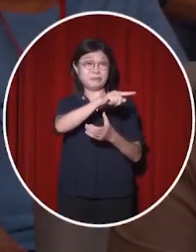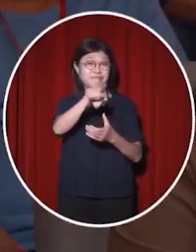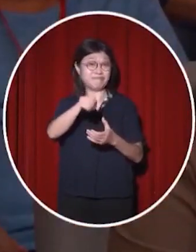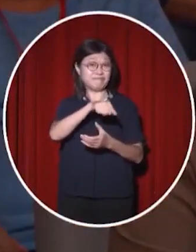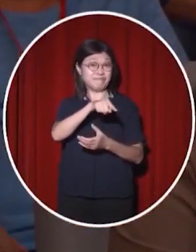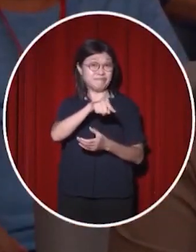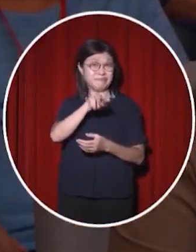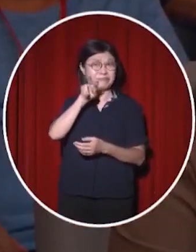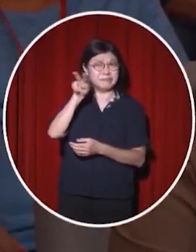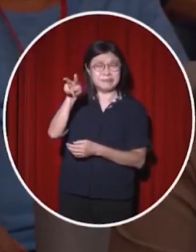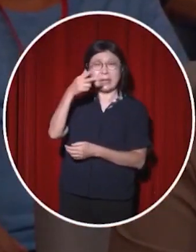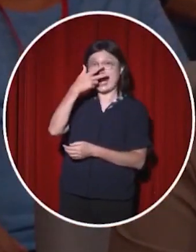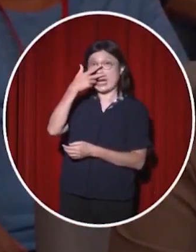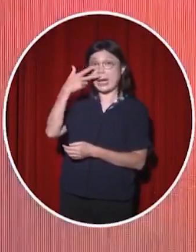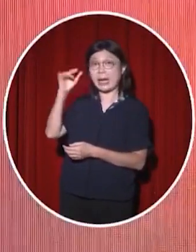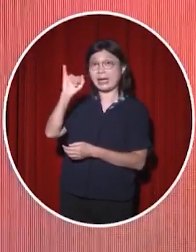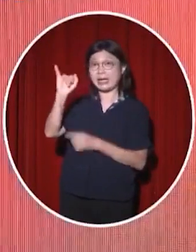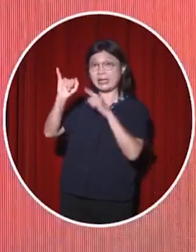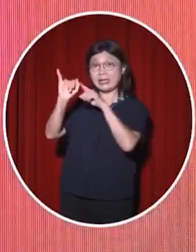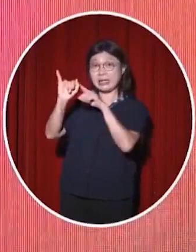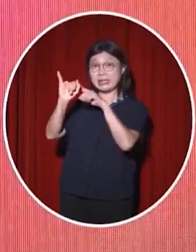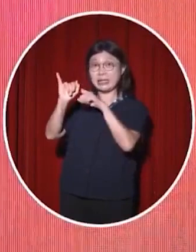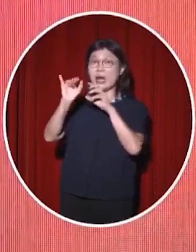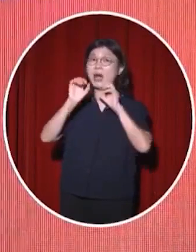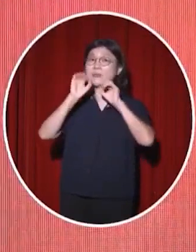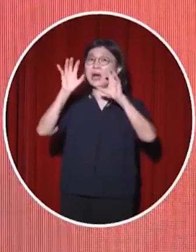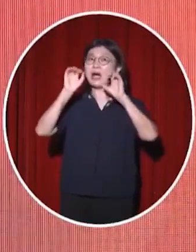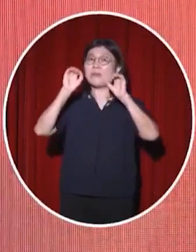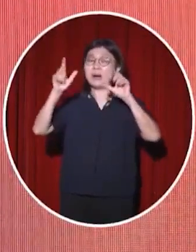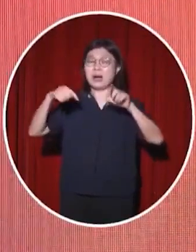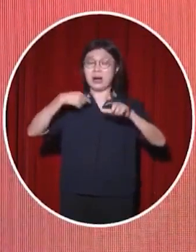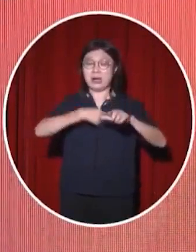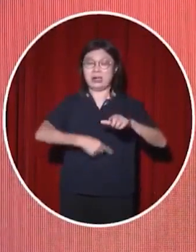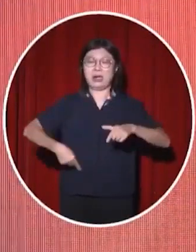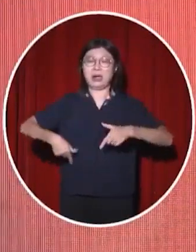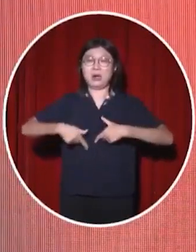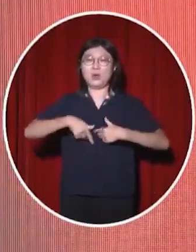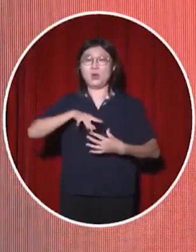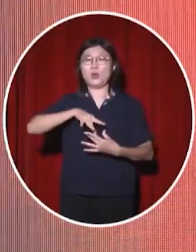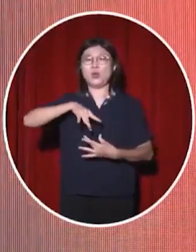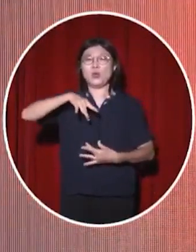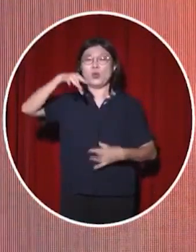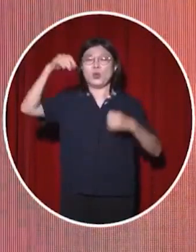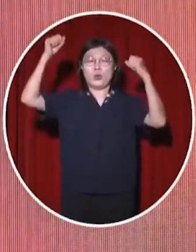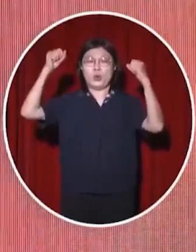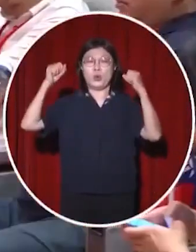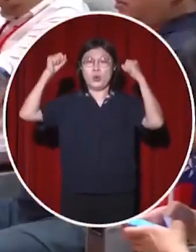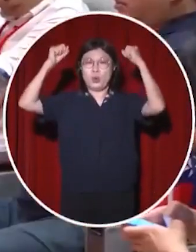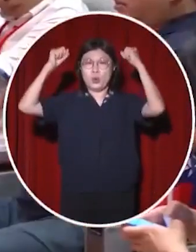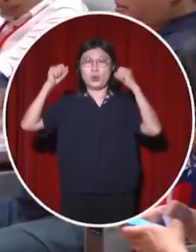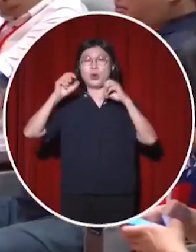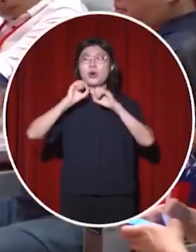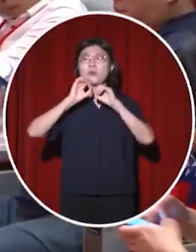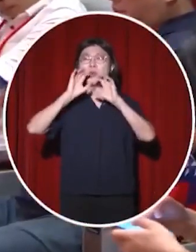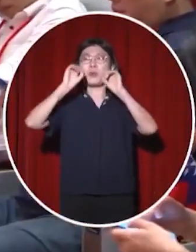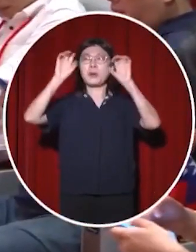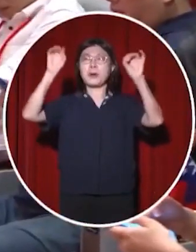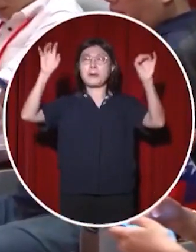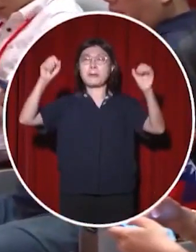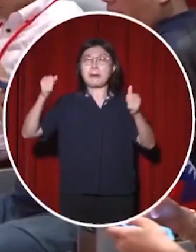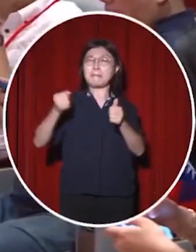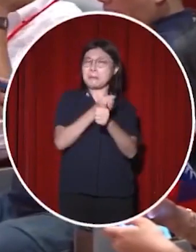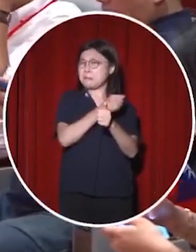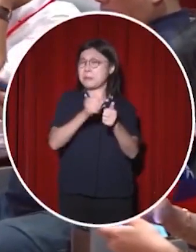位推广身心灵运动、宣扬非暴力沟通